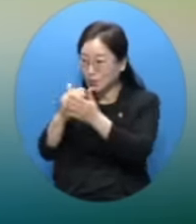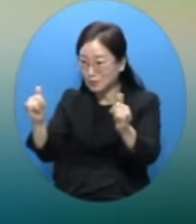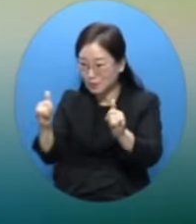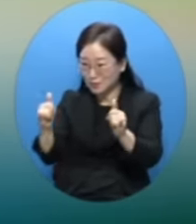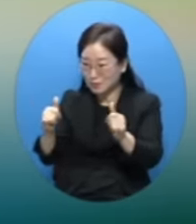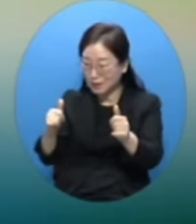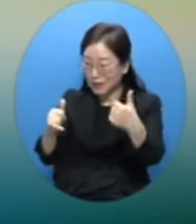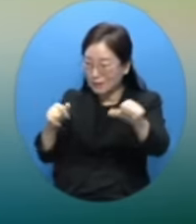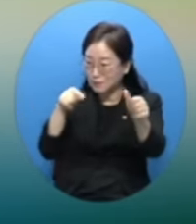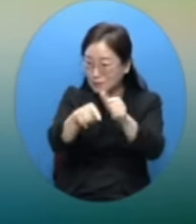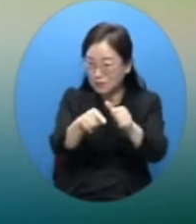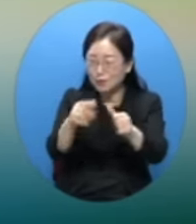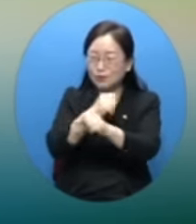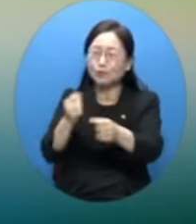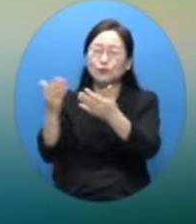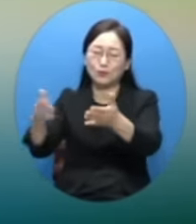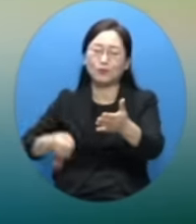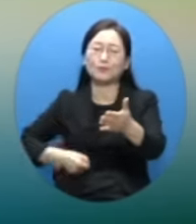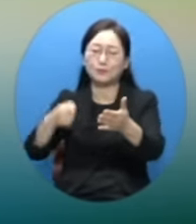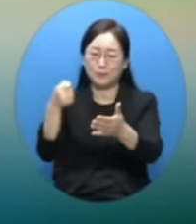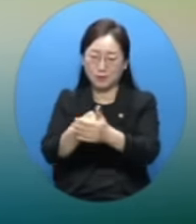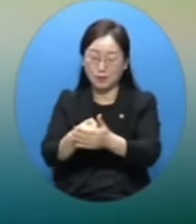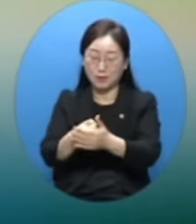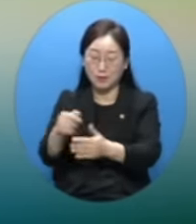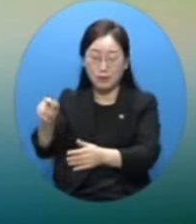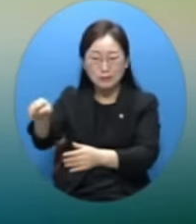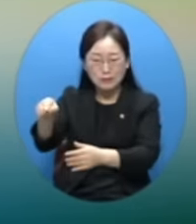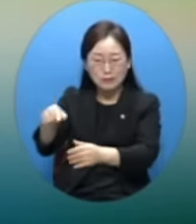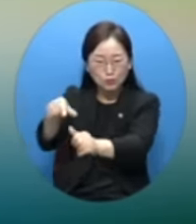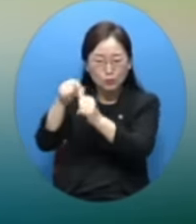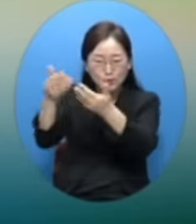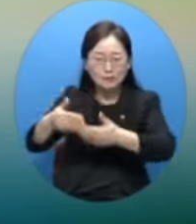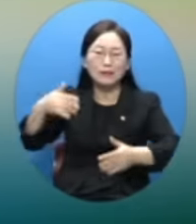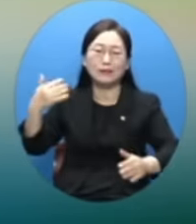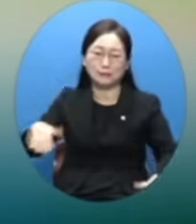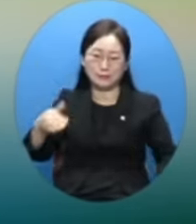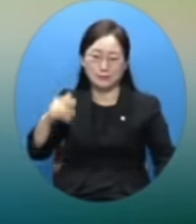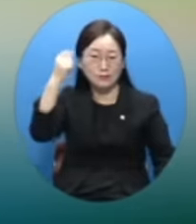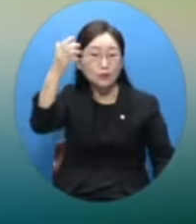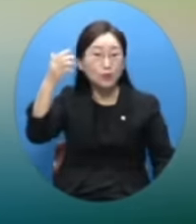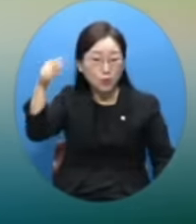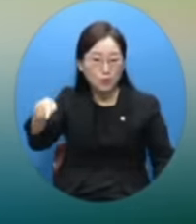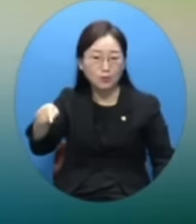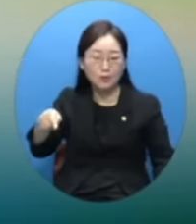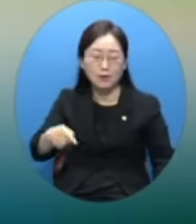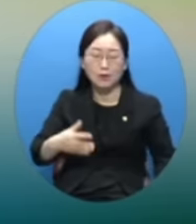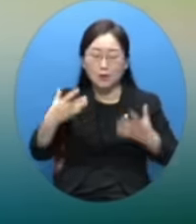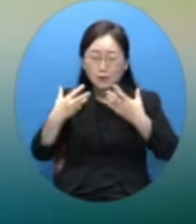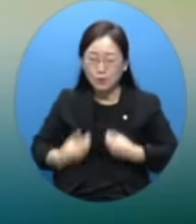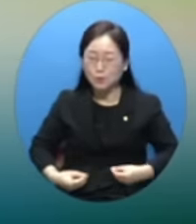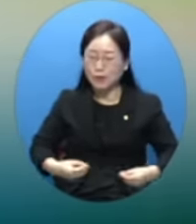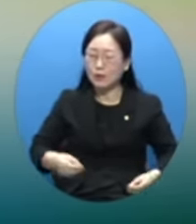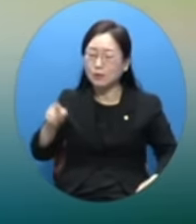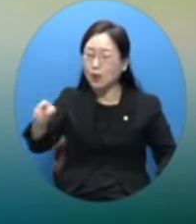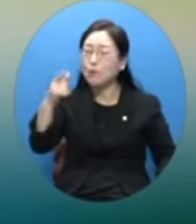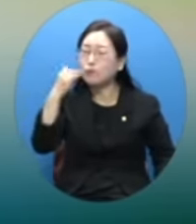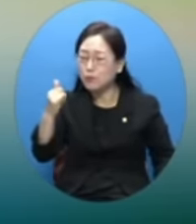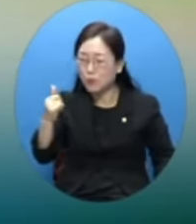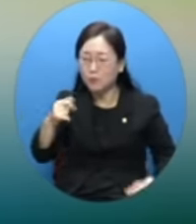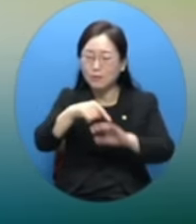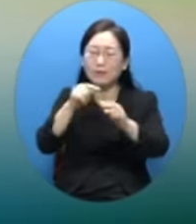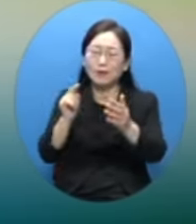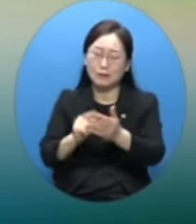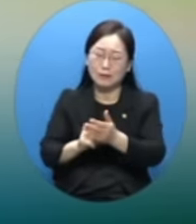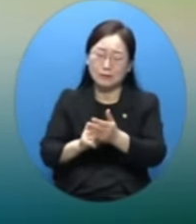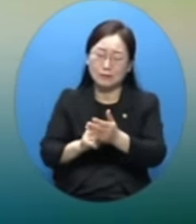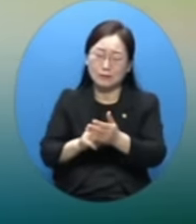용서하기로 결정했습니다. 구원받지 못한 영혼을 위해서 또한 절망 가운데 있을 저들의 부모들의 마음을